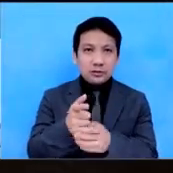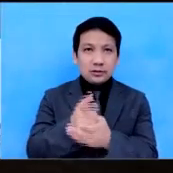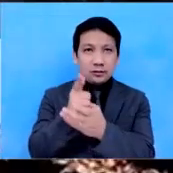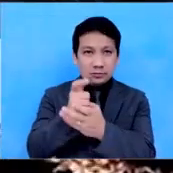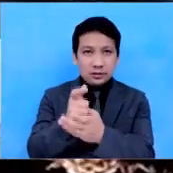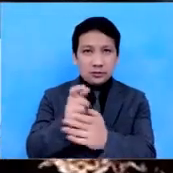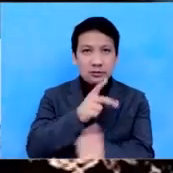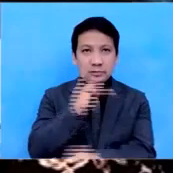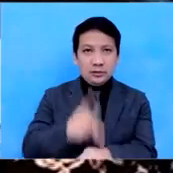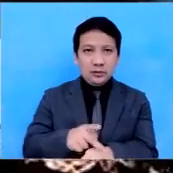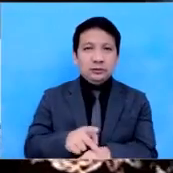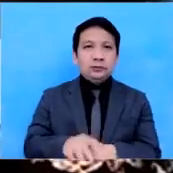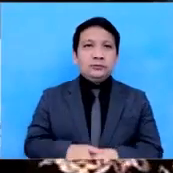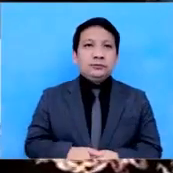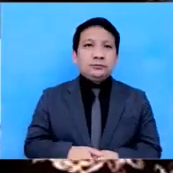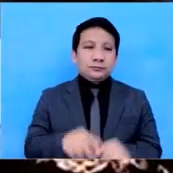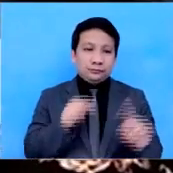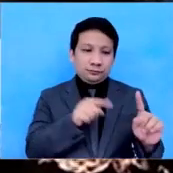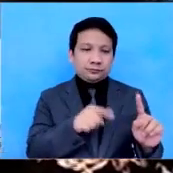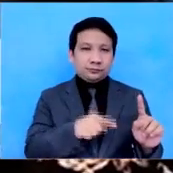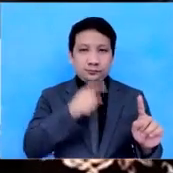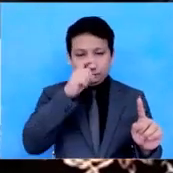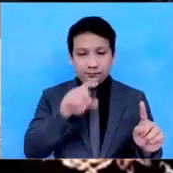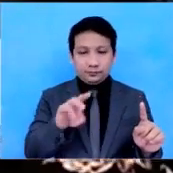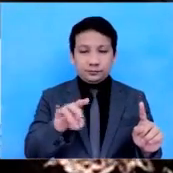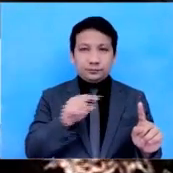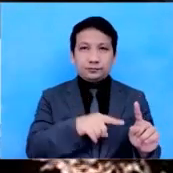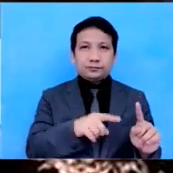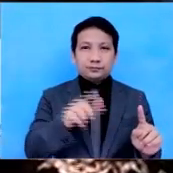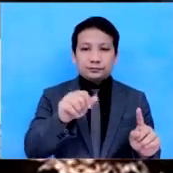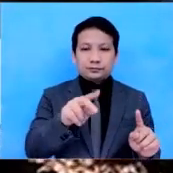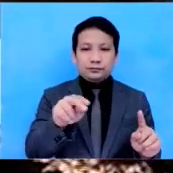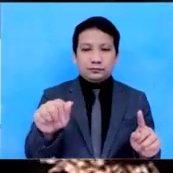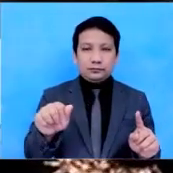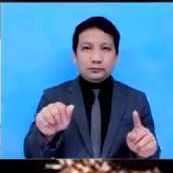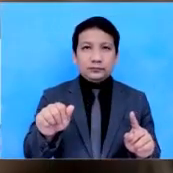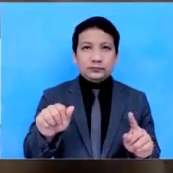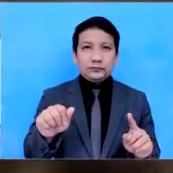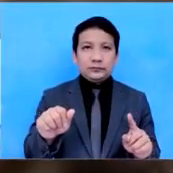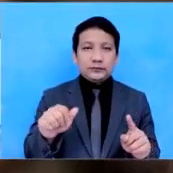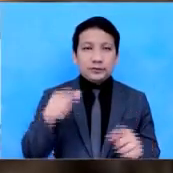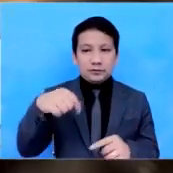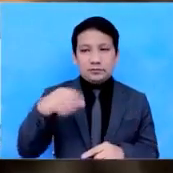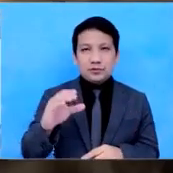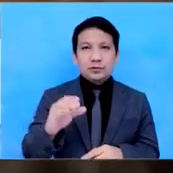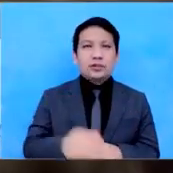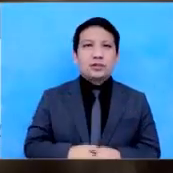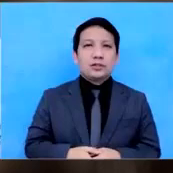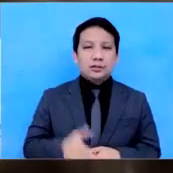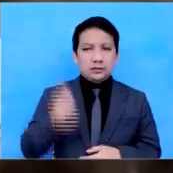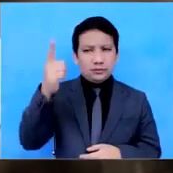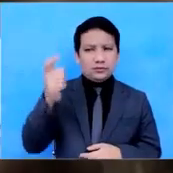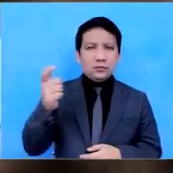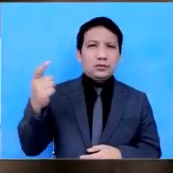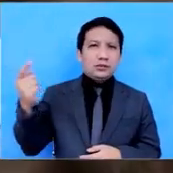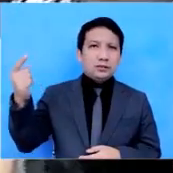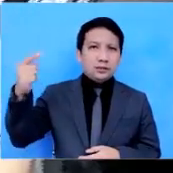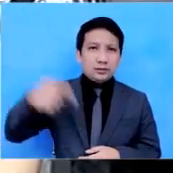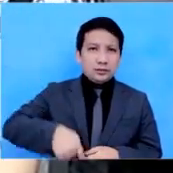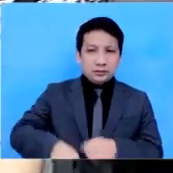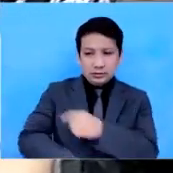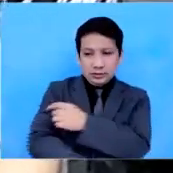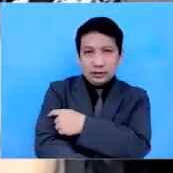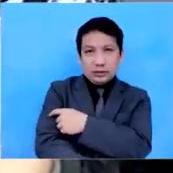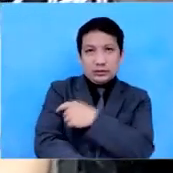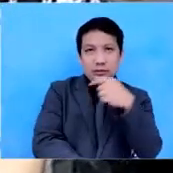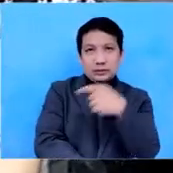Pilipinas. Isa sa mga yan ang 17 anyos na si Hannah mula Payatas, Quezon City. Tinamaan siya ng ligaw na bala sa kanang braso noong